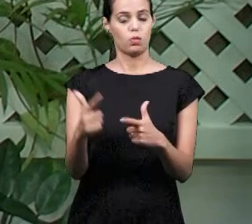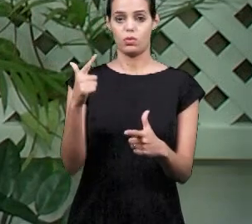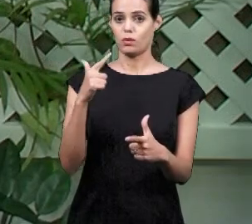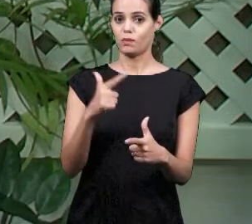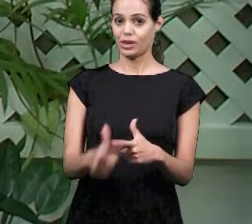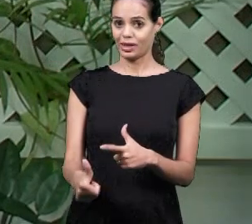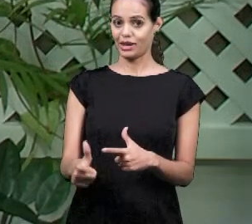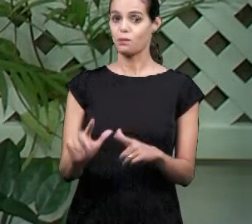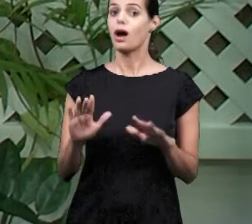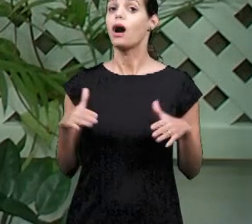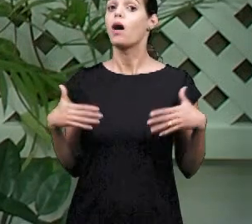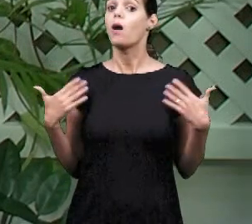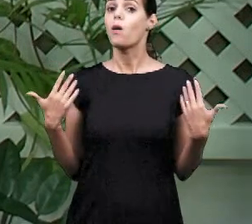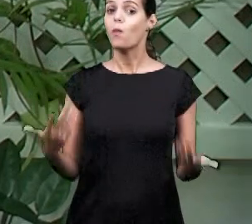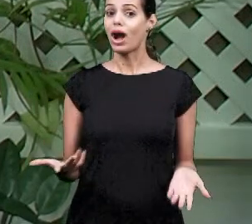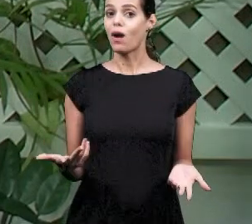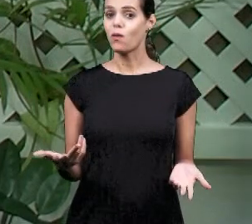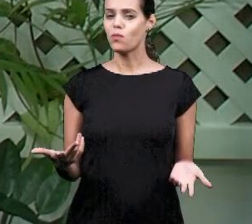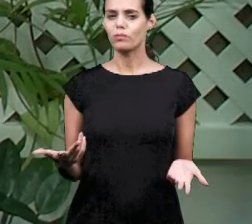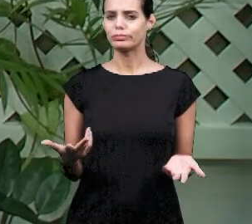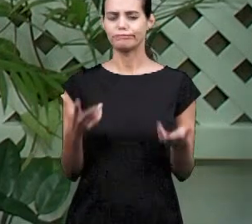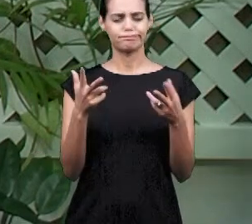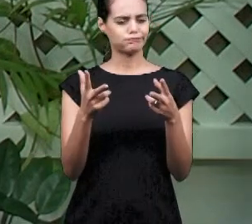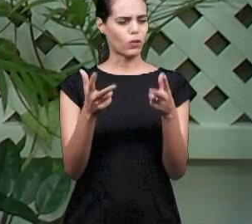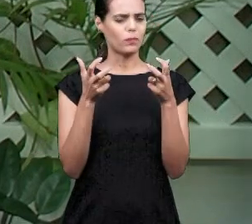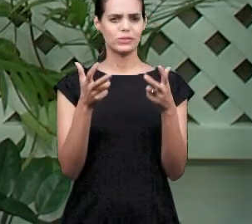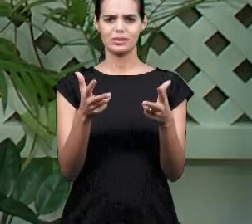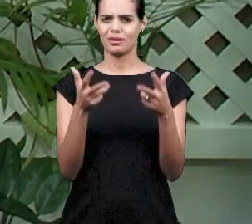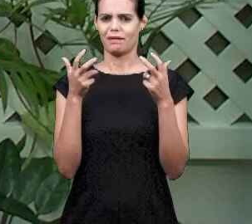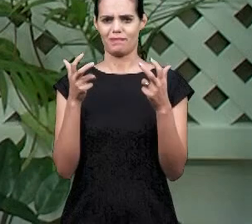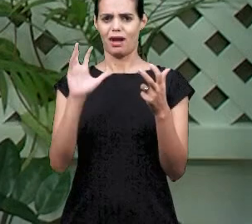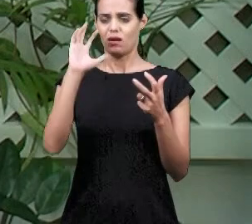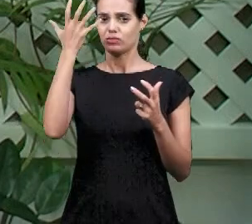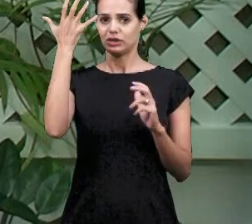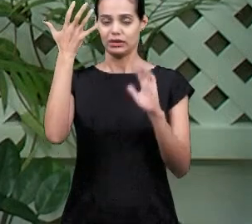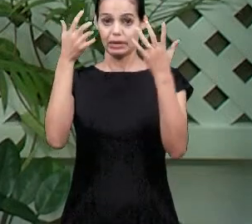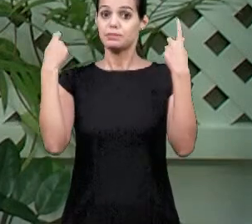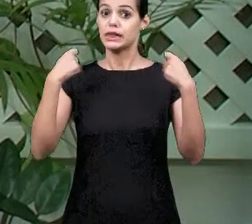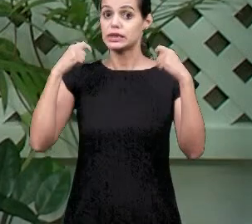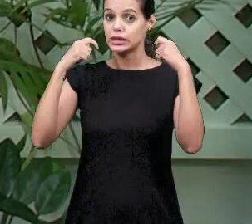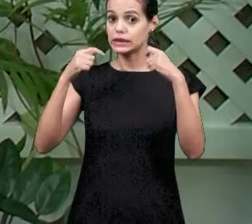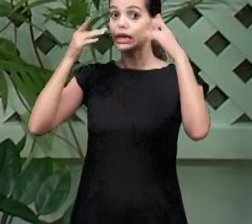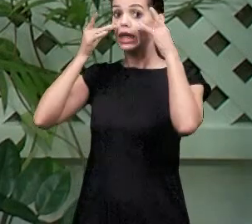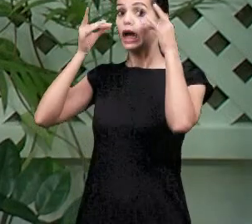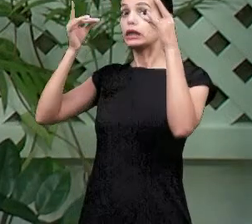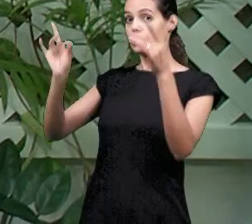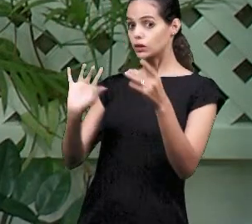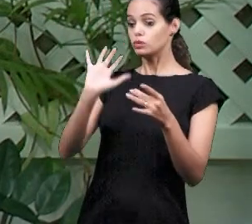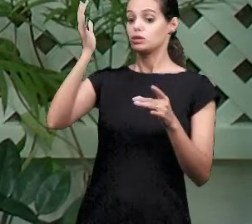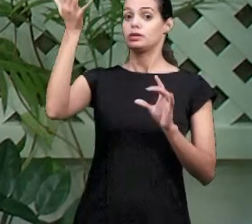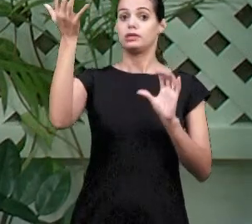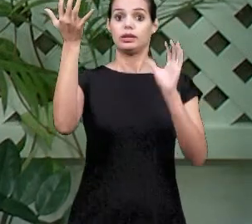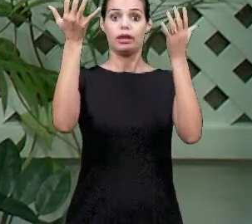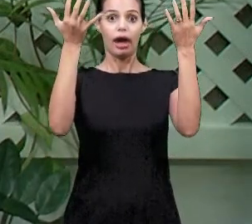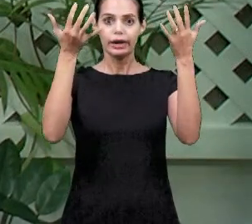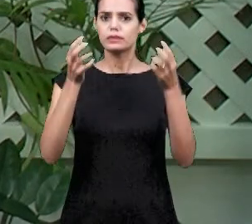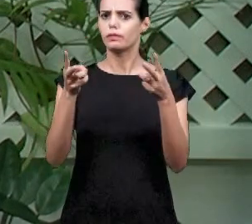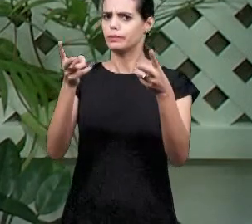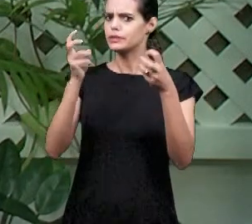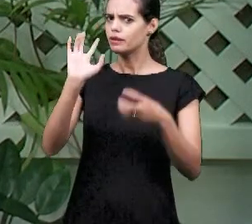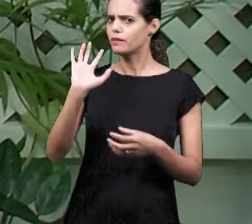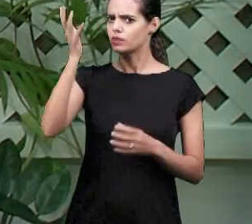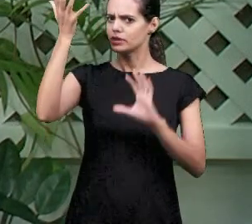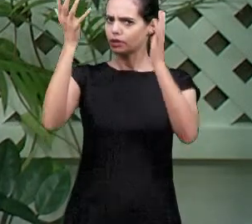cette parole. Nous avons déjà parlé, ce n'est pas une nouveauté pour les frères et sœurs qui sont